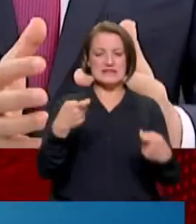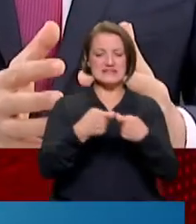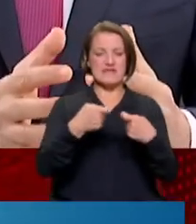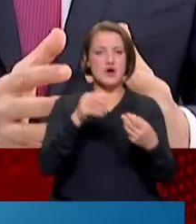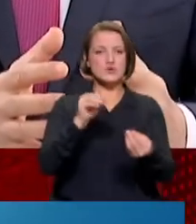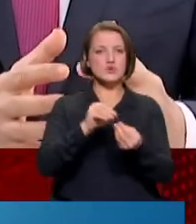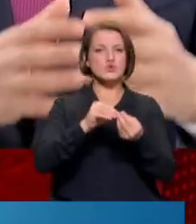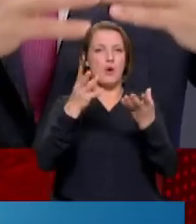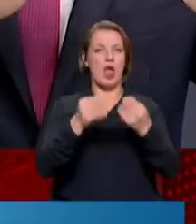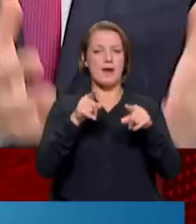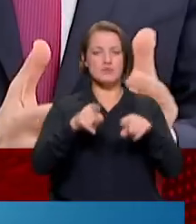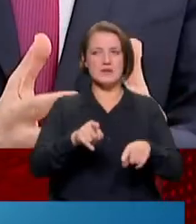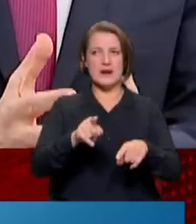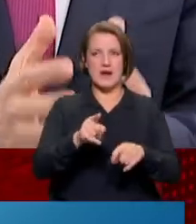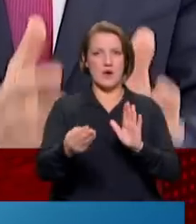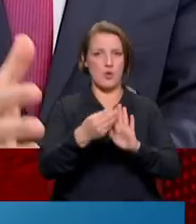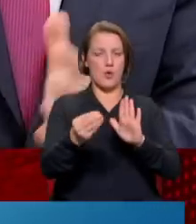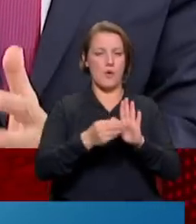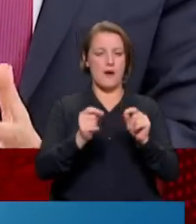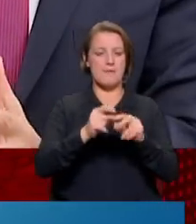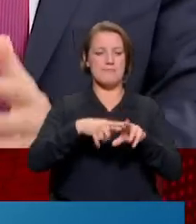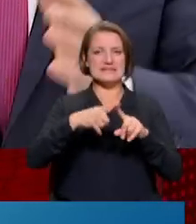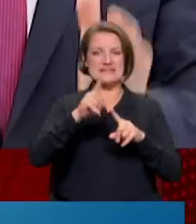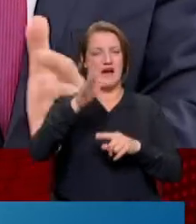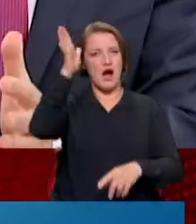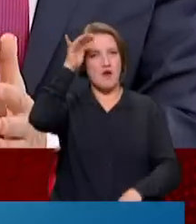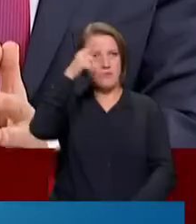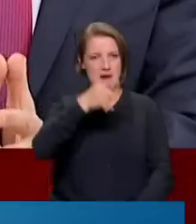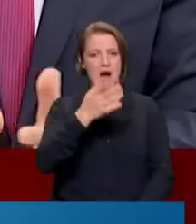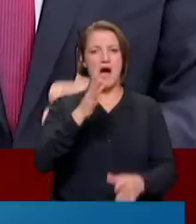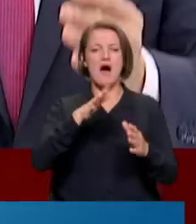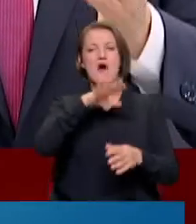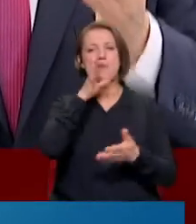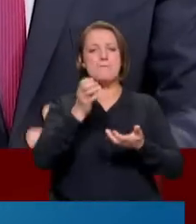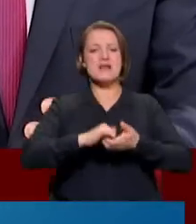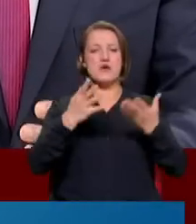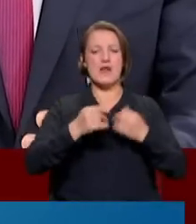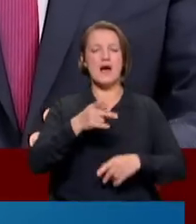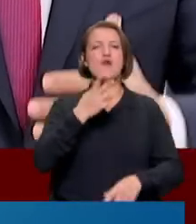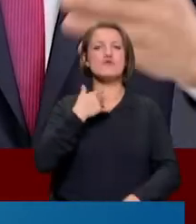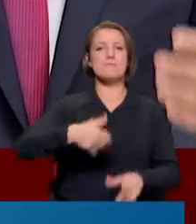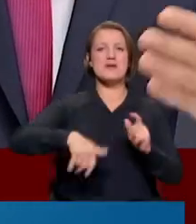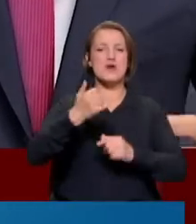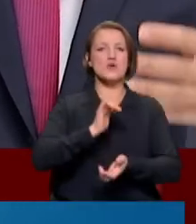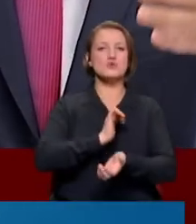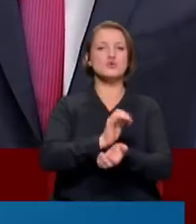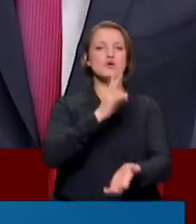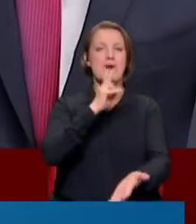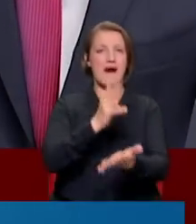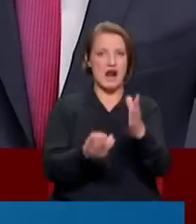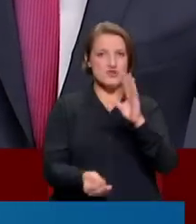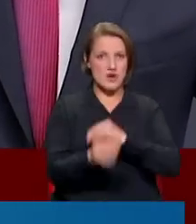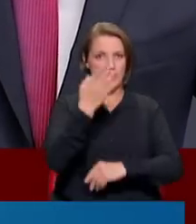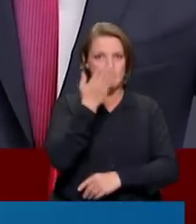suçu olarak bunları belirliyorsunuz Batı ABD olarak Avrupa Birliği olarak ve putin'in tutuklanma kararını